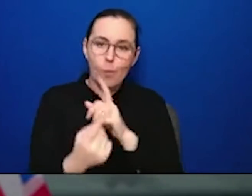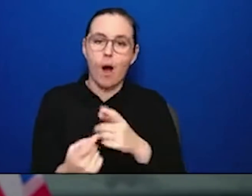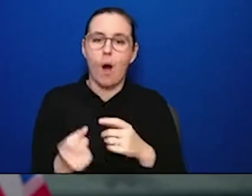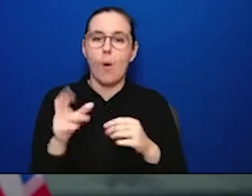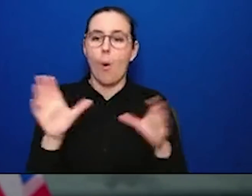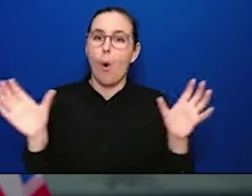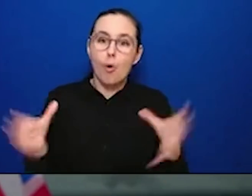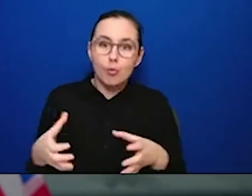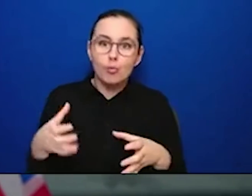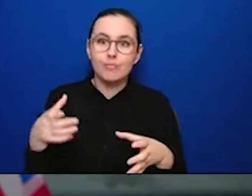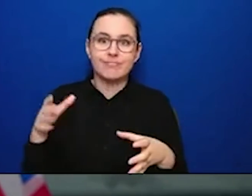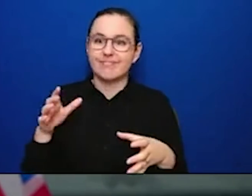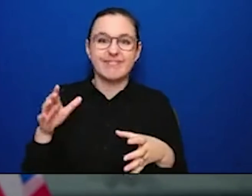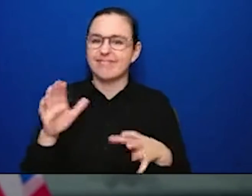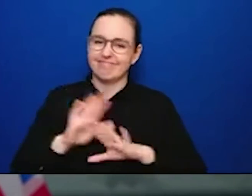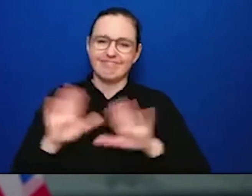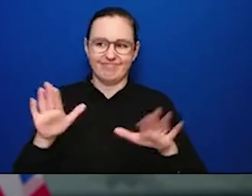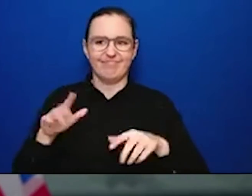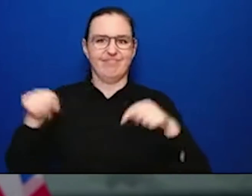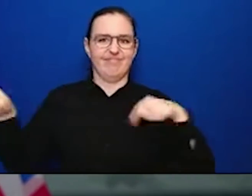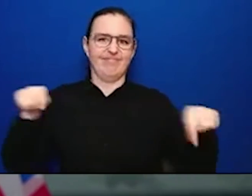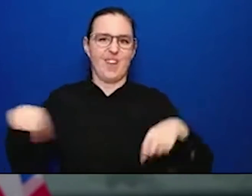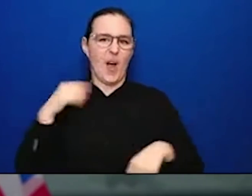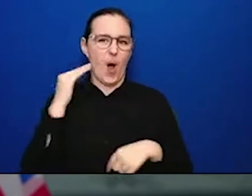back to normal.